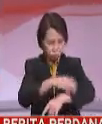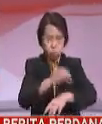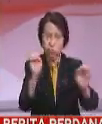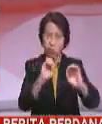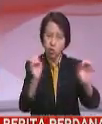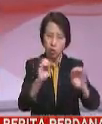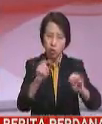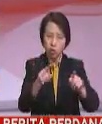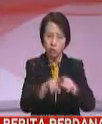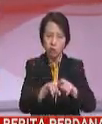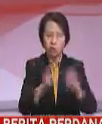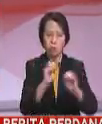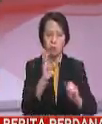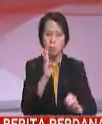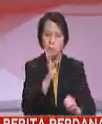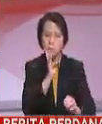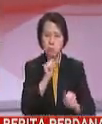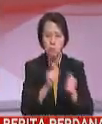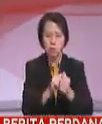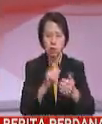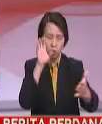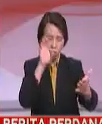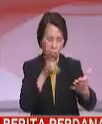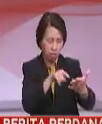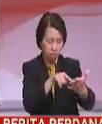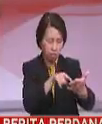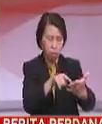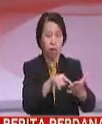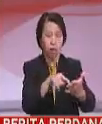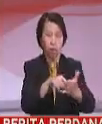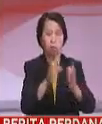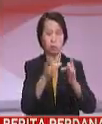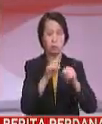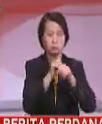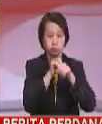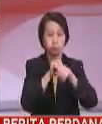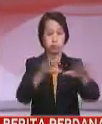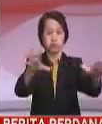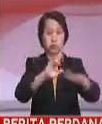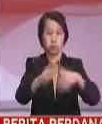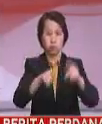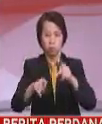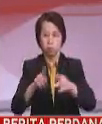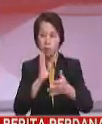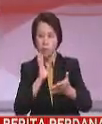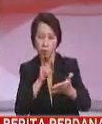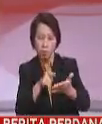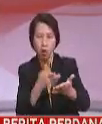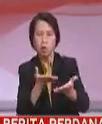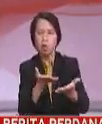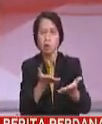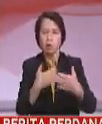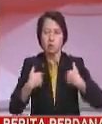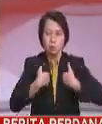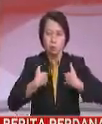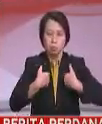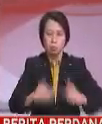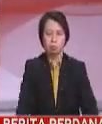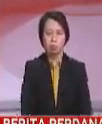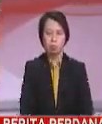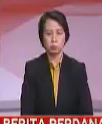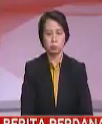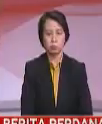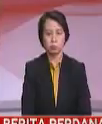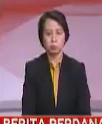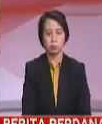kelihatan seperti pada air. Foto dan video haiwan itu tersebar di internet sehingga mencetuskan perdebatan dalam kalangan warga maya.